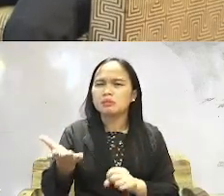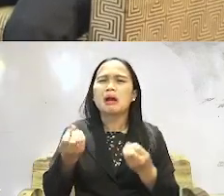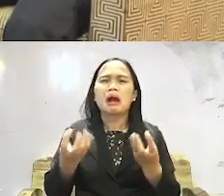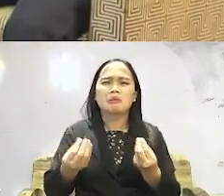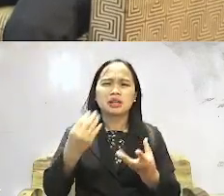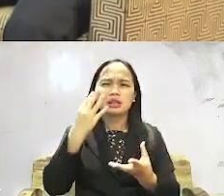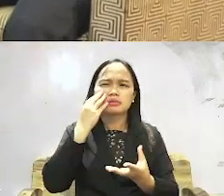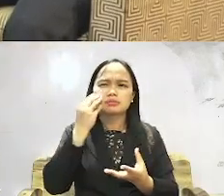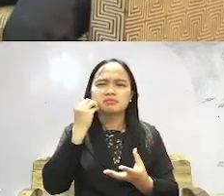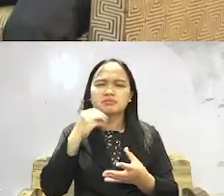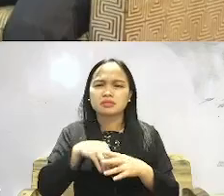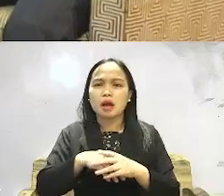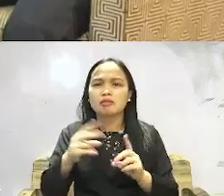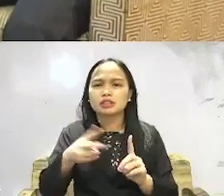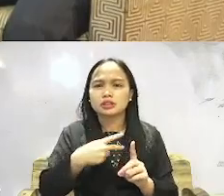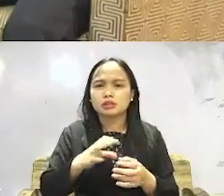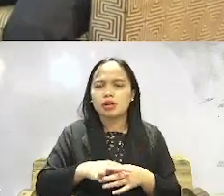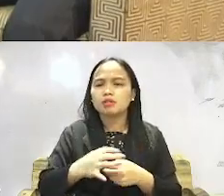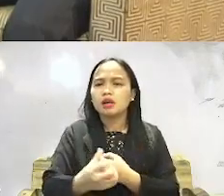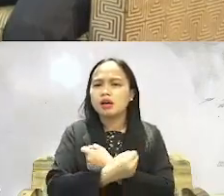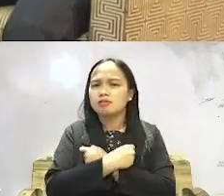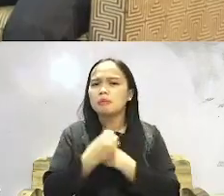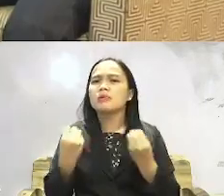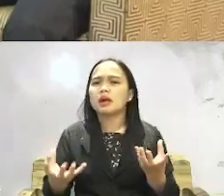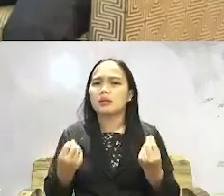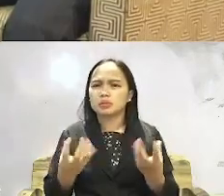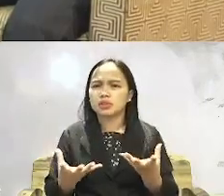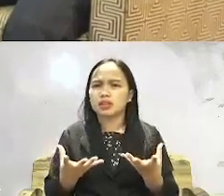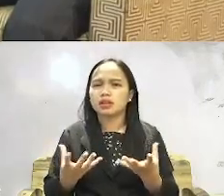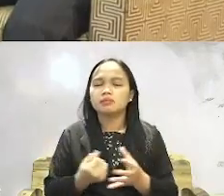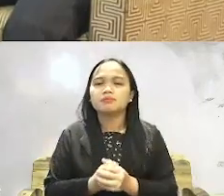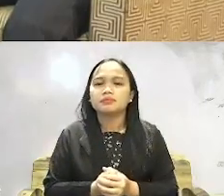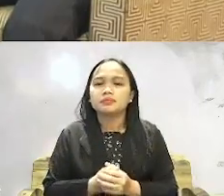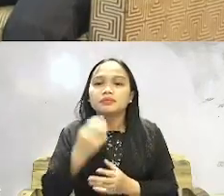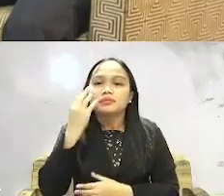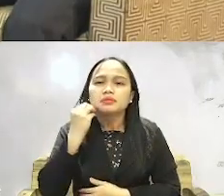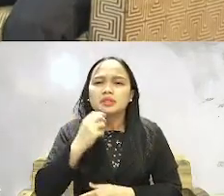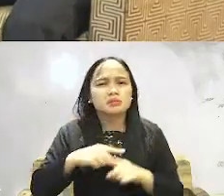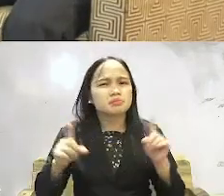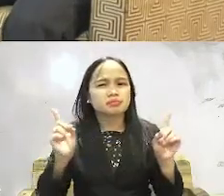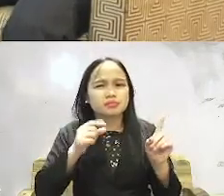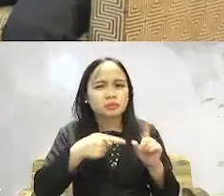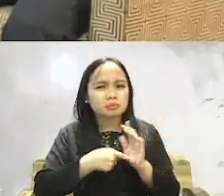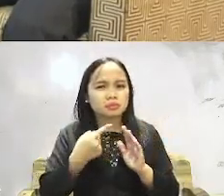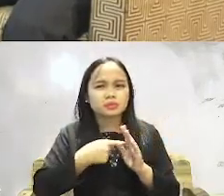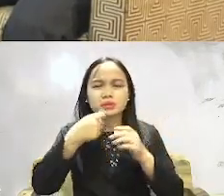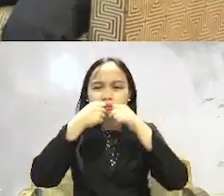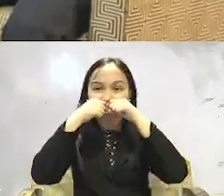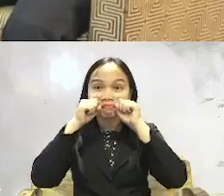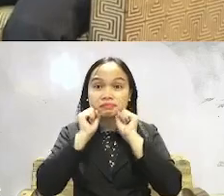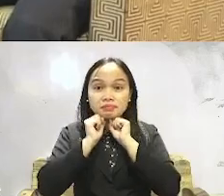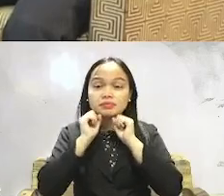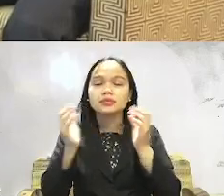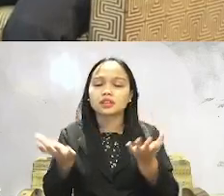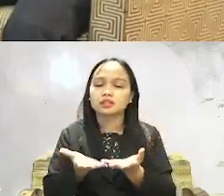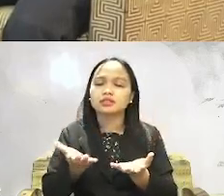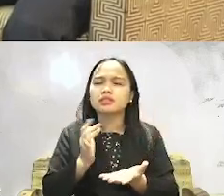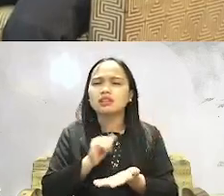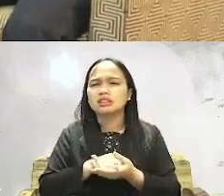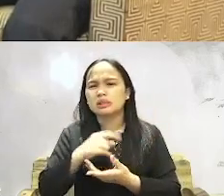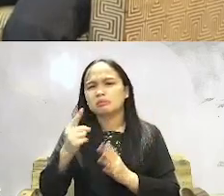of love. Marami na young people. Marami na bibiktima. Ang nakakalungkot nito minsan, Sir Maki, Sir Dominic, ang nakakalungkot nito is